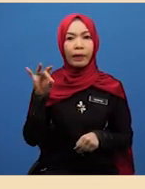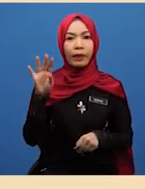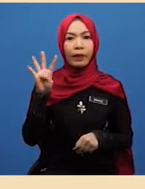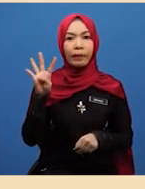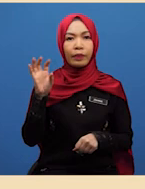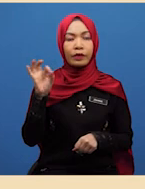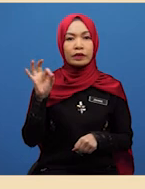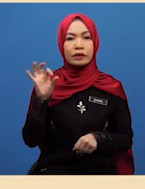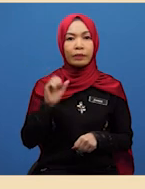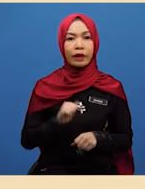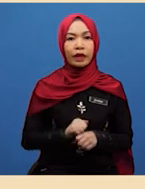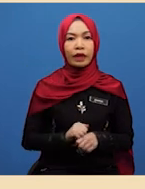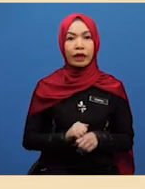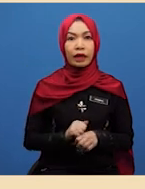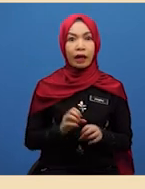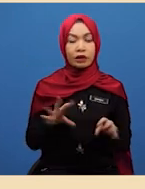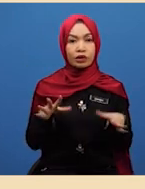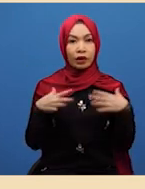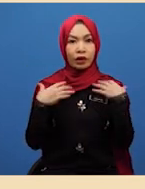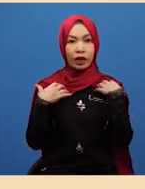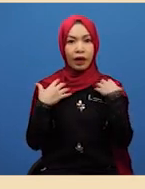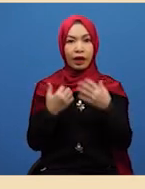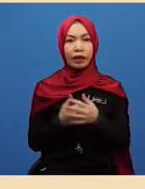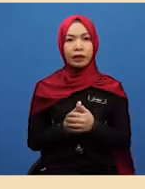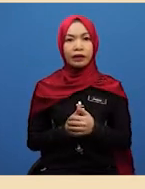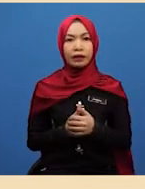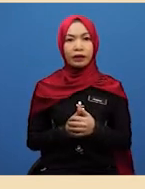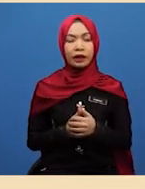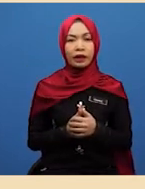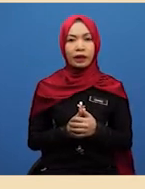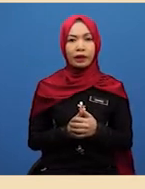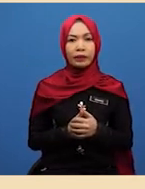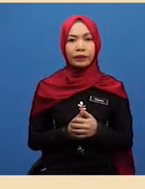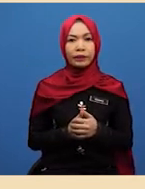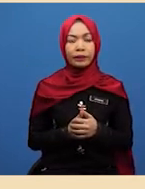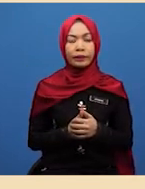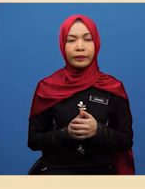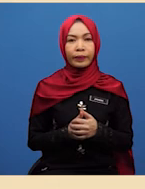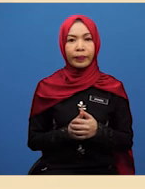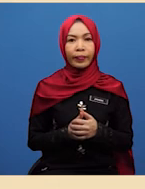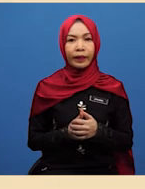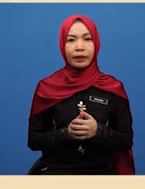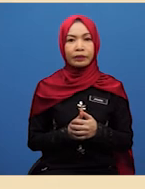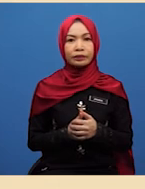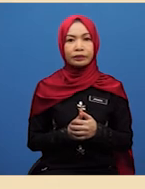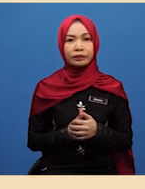kaum Iban Skram daripada menentang pentadbiran Brooke di kawasan tersebut. Pada